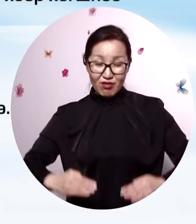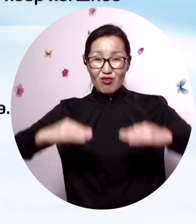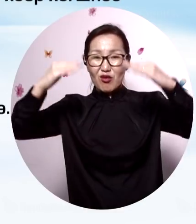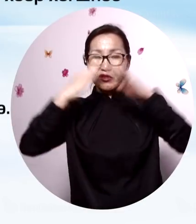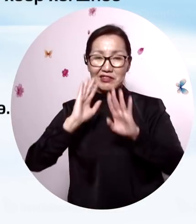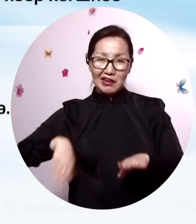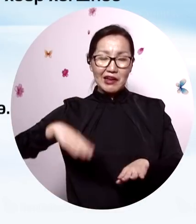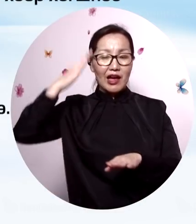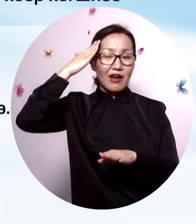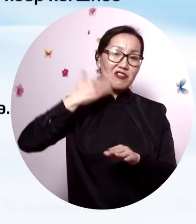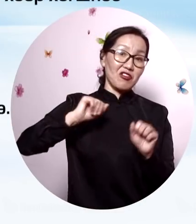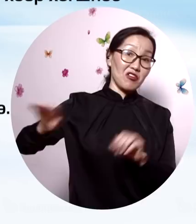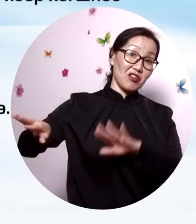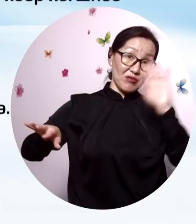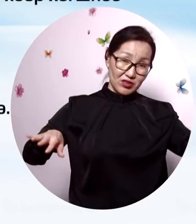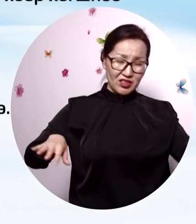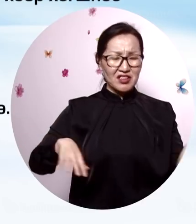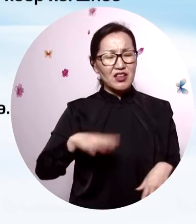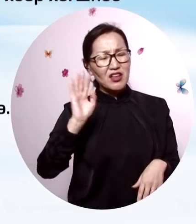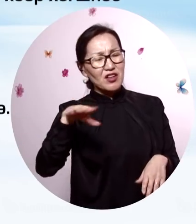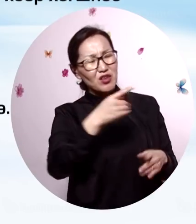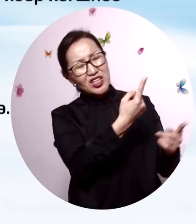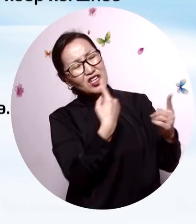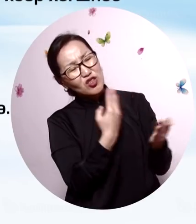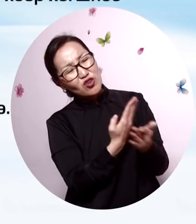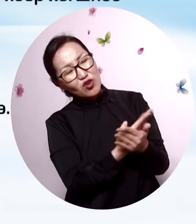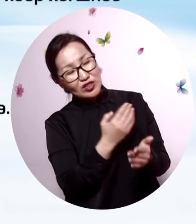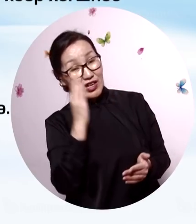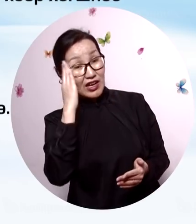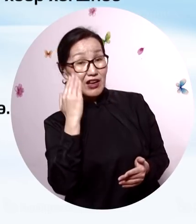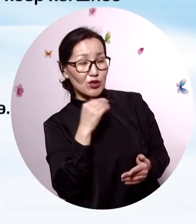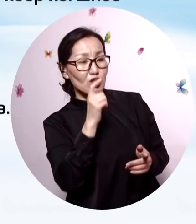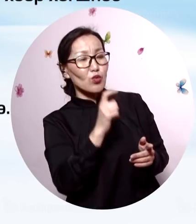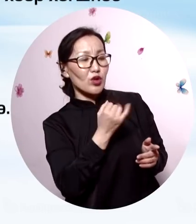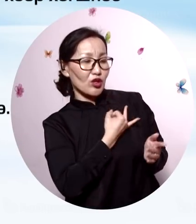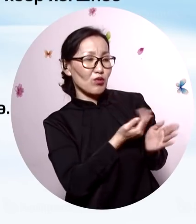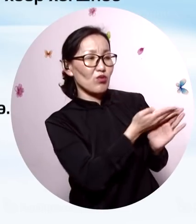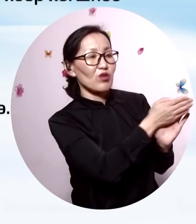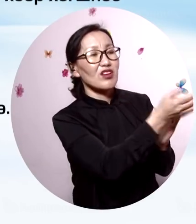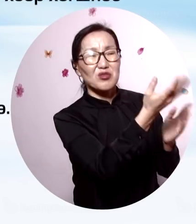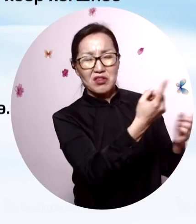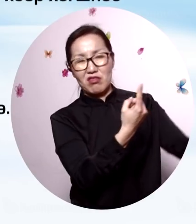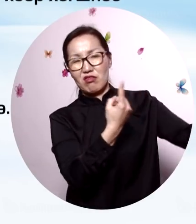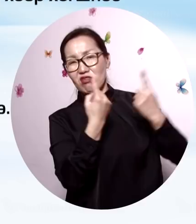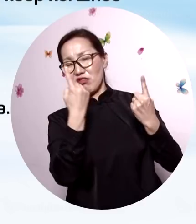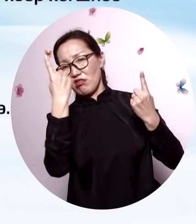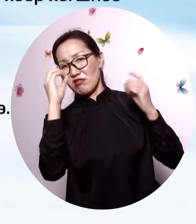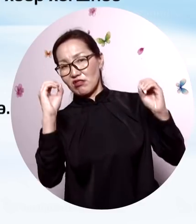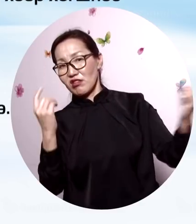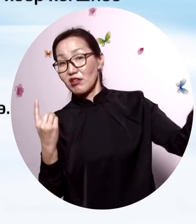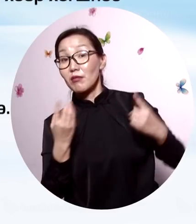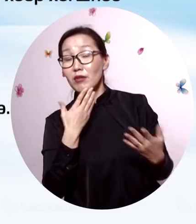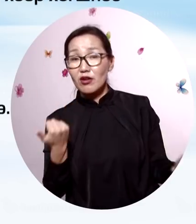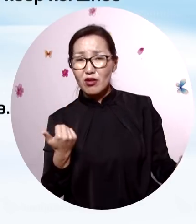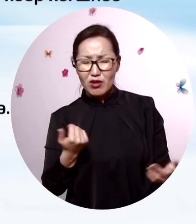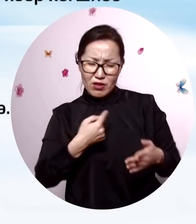оджээ. Хүү минь ирээч гэж итгэмжит хүнээр хідэнтэй хэлүүлсэн боловч хүүн эс эрвгэн.